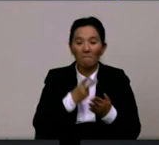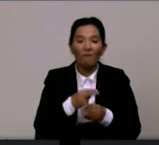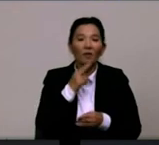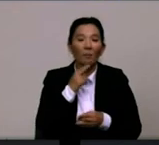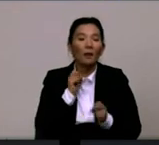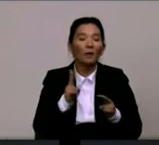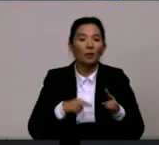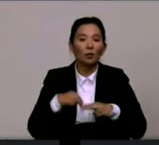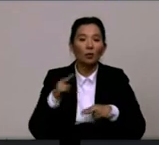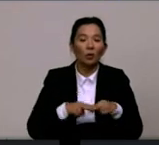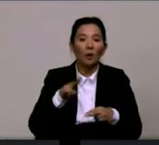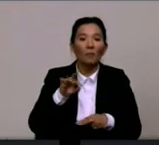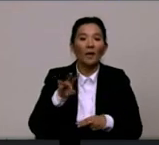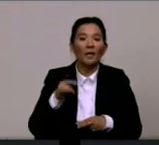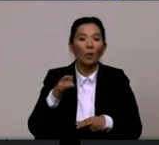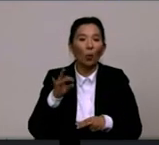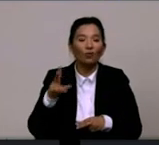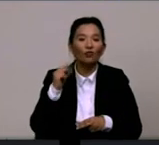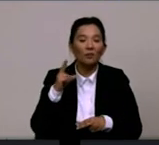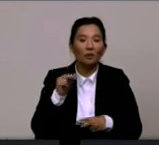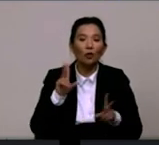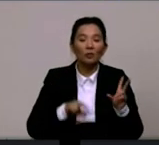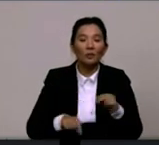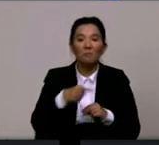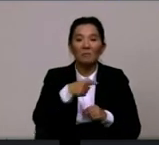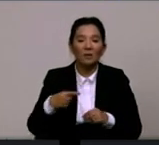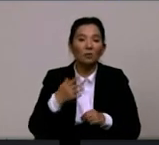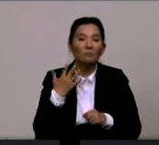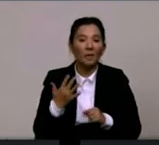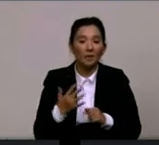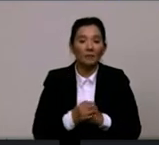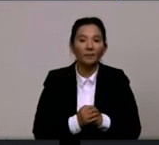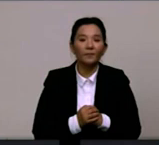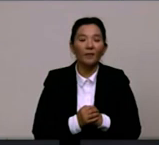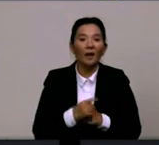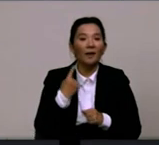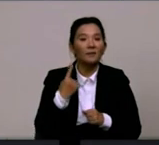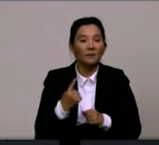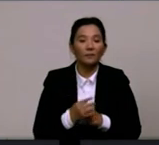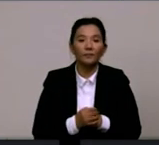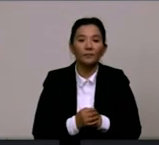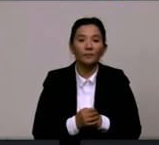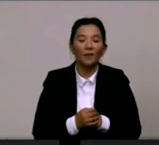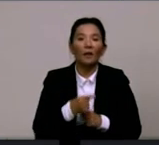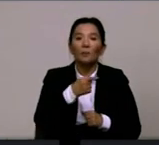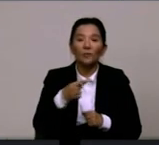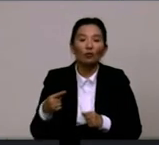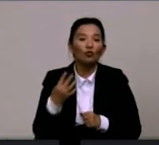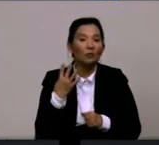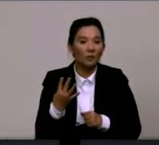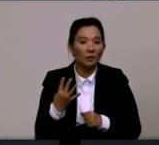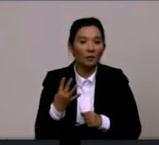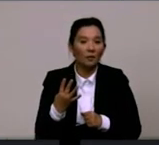мы строим полигон чисел. То есть минус 5 – 1, минус